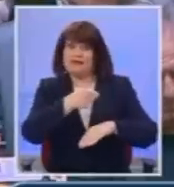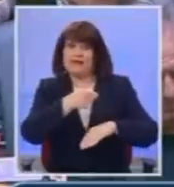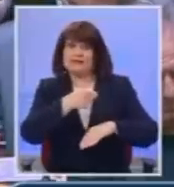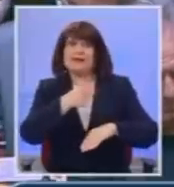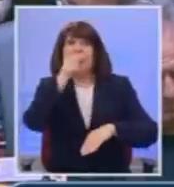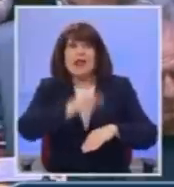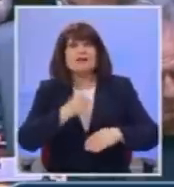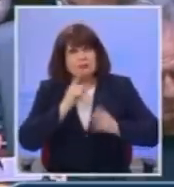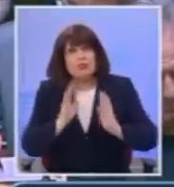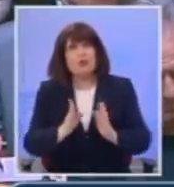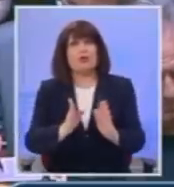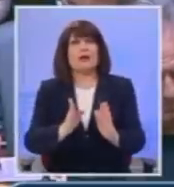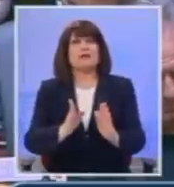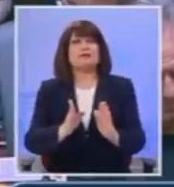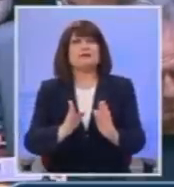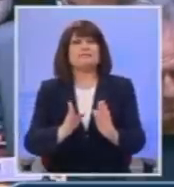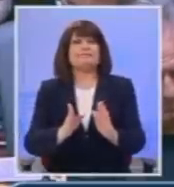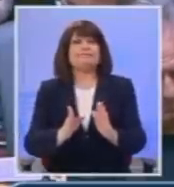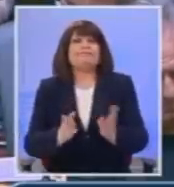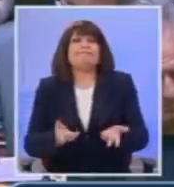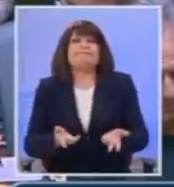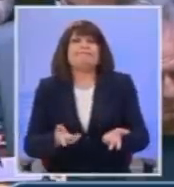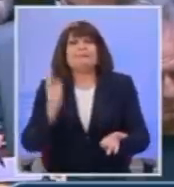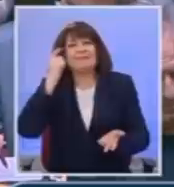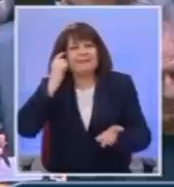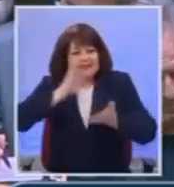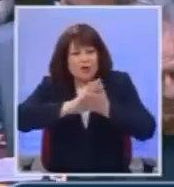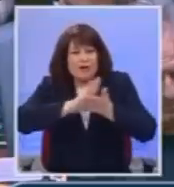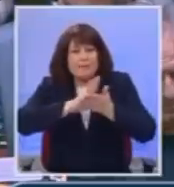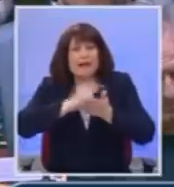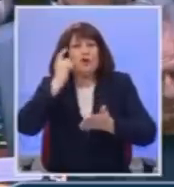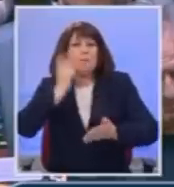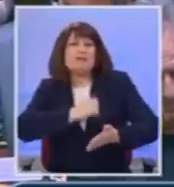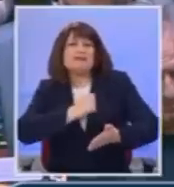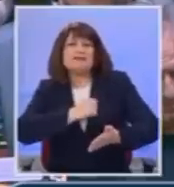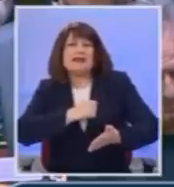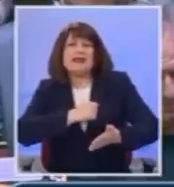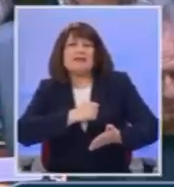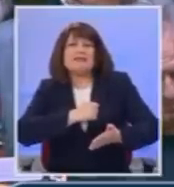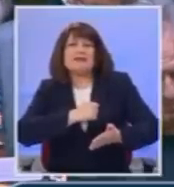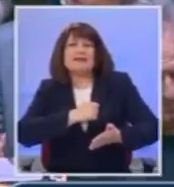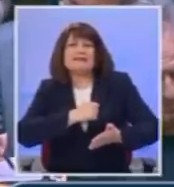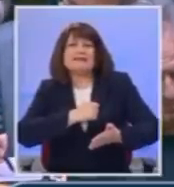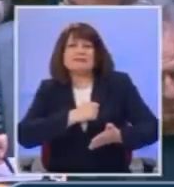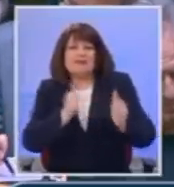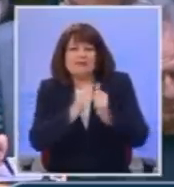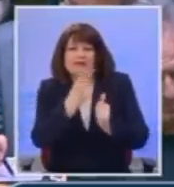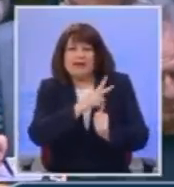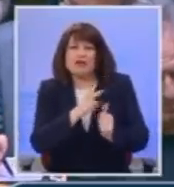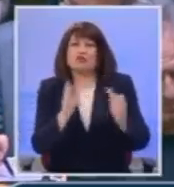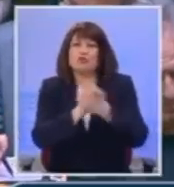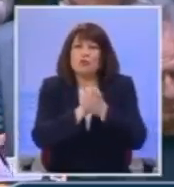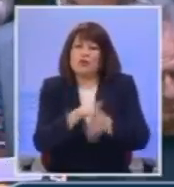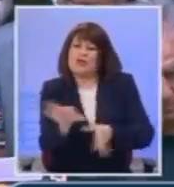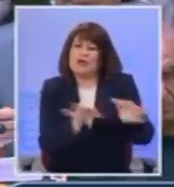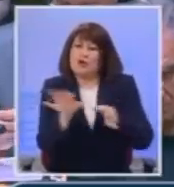εσείς προχωράτε σε μια ιδεολειπτική πορεία και σε μια πορεία κομματικού κράτους. Η μεγάλη μας διαφωνία, και να σας